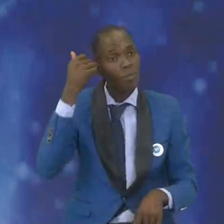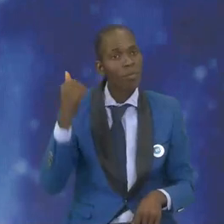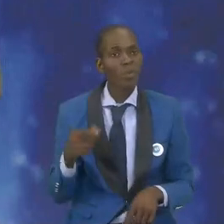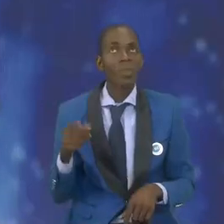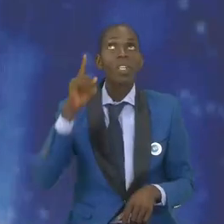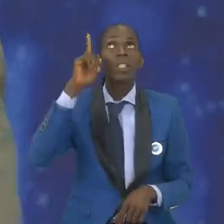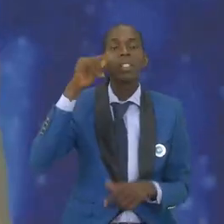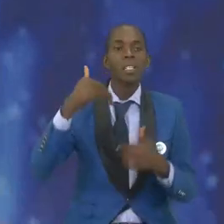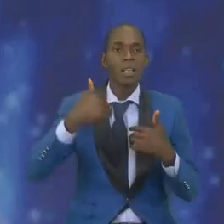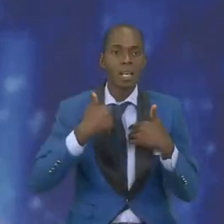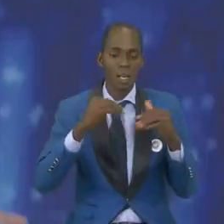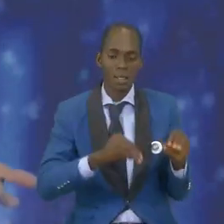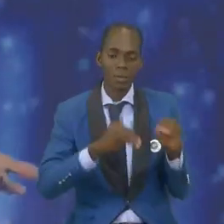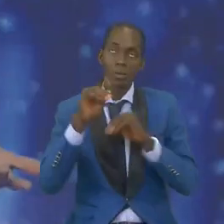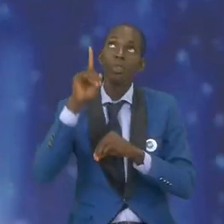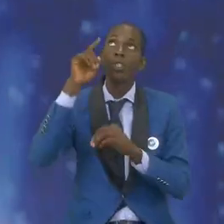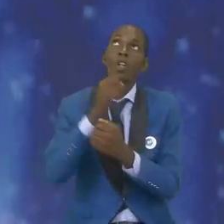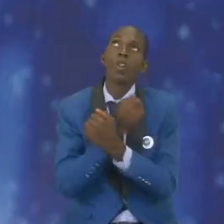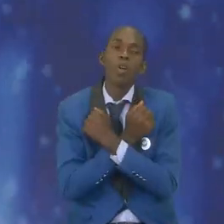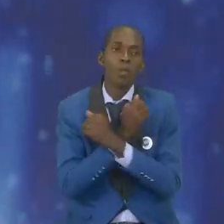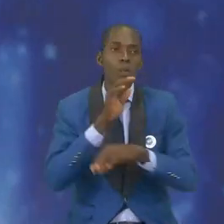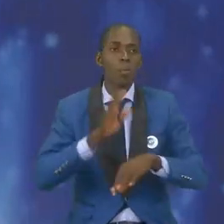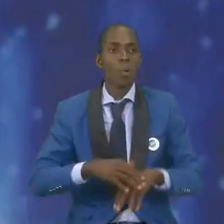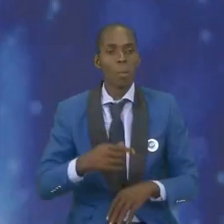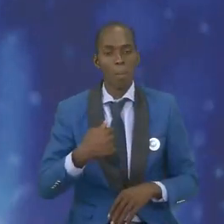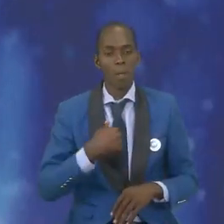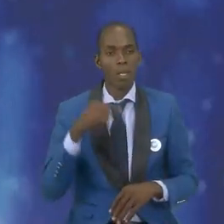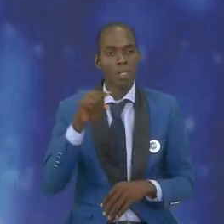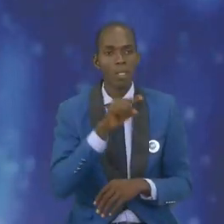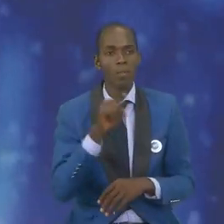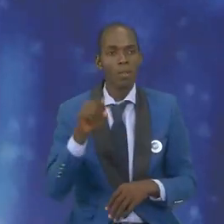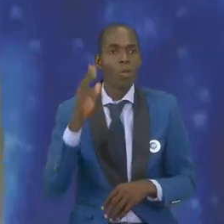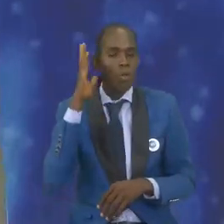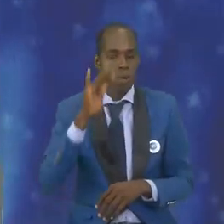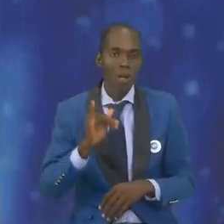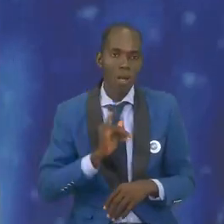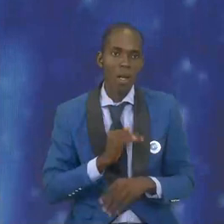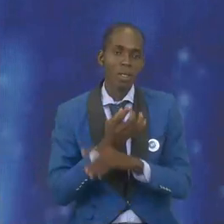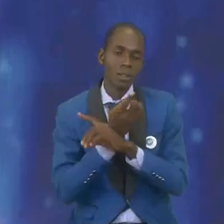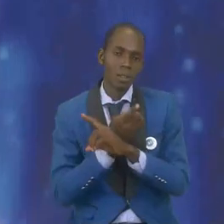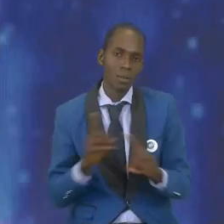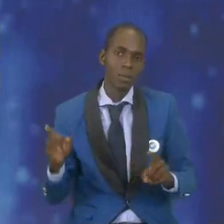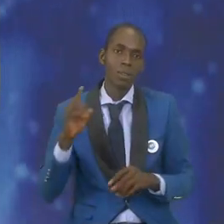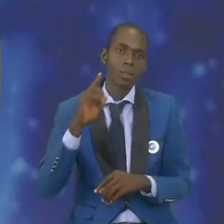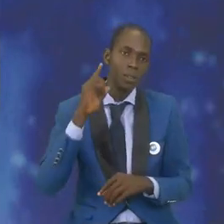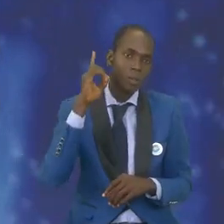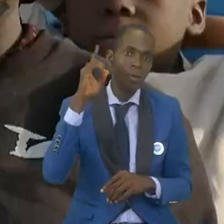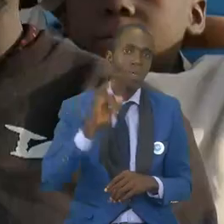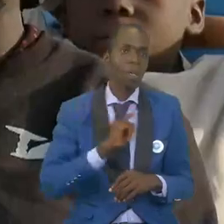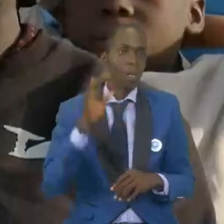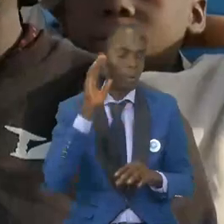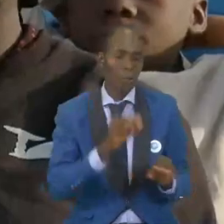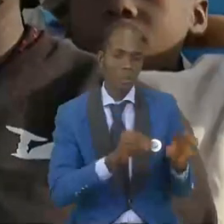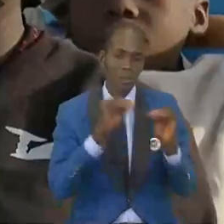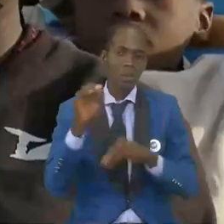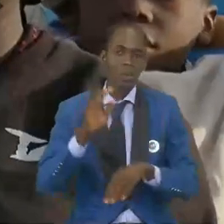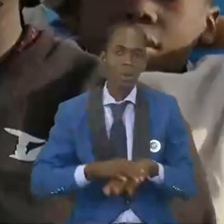Verset 14. Puisqu'il m'aime, Je le